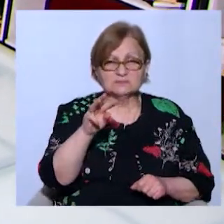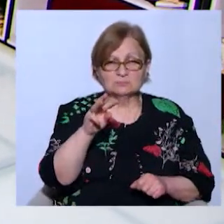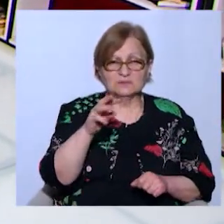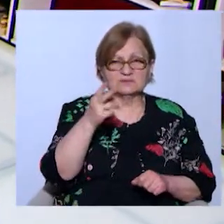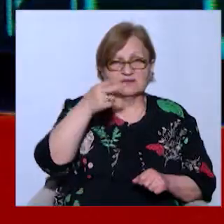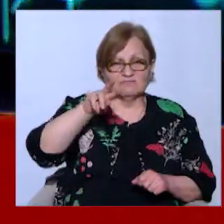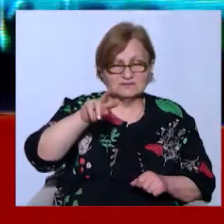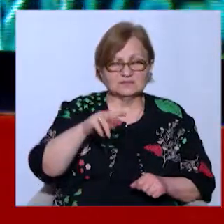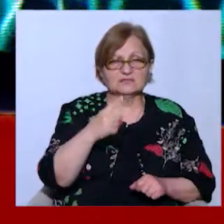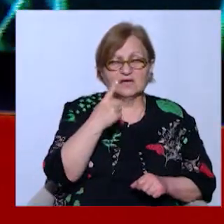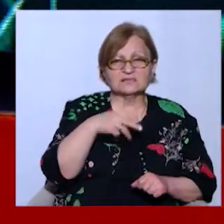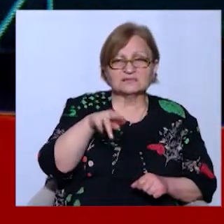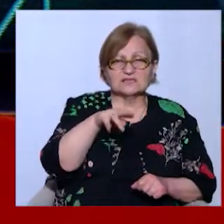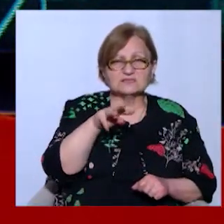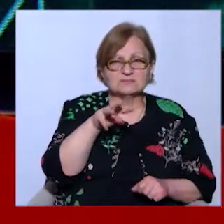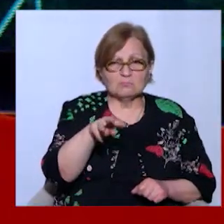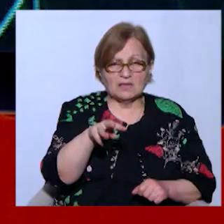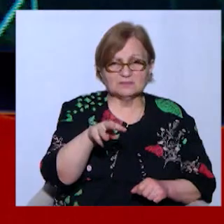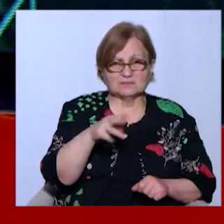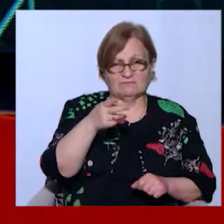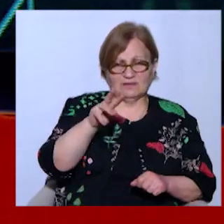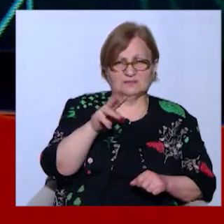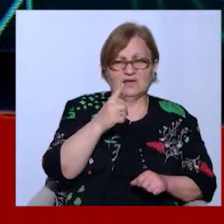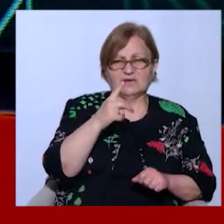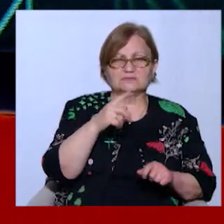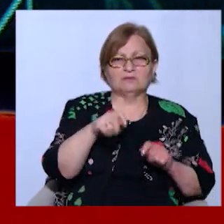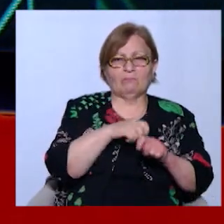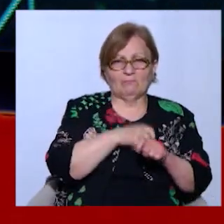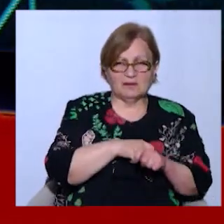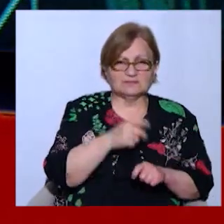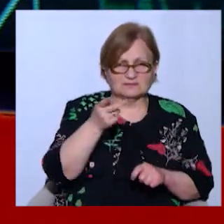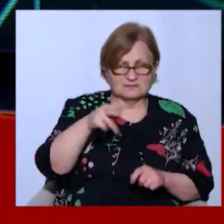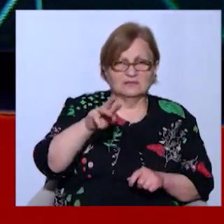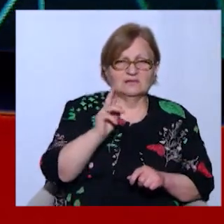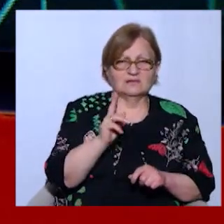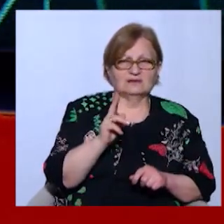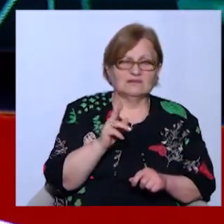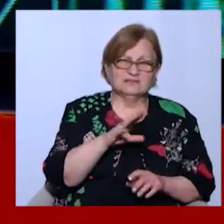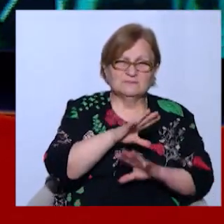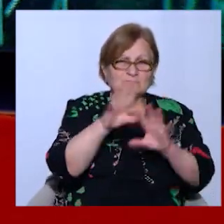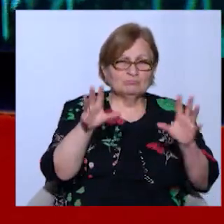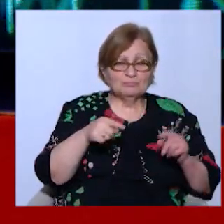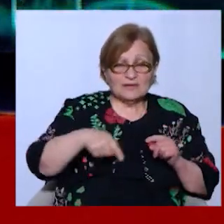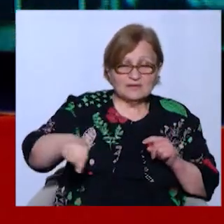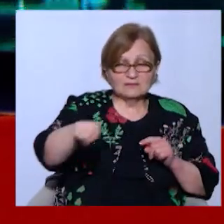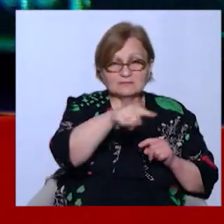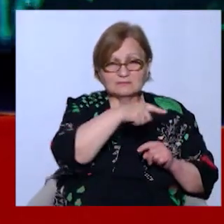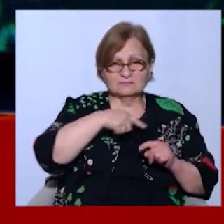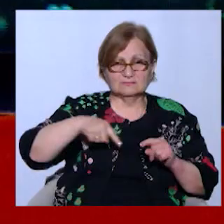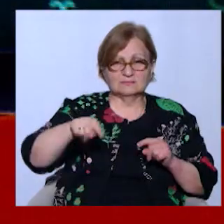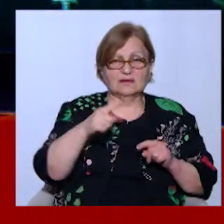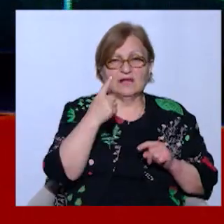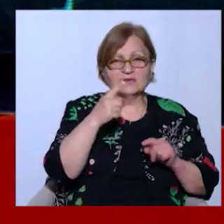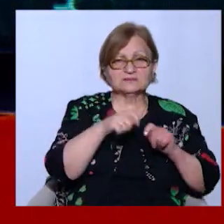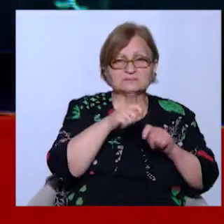1 დეციმეტრ კვადრატი და რაც გნებავთ, 1 მეტრ კვადრატი. ეს რა ფართობია? 1